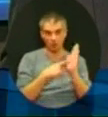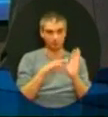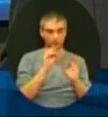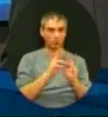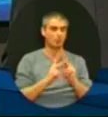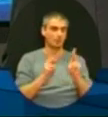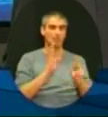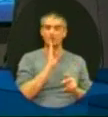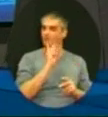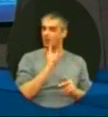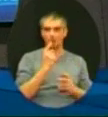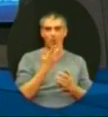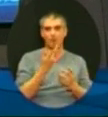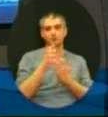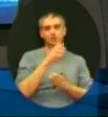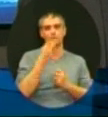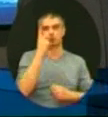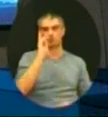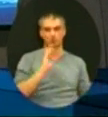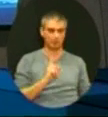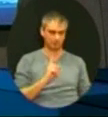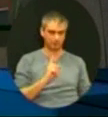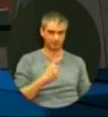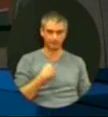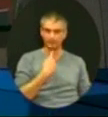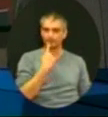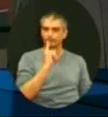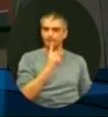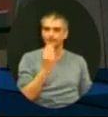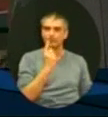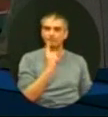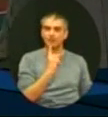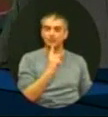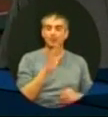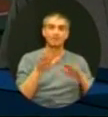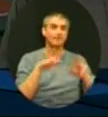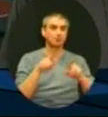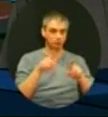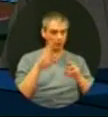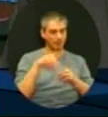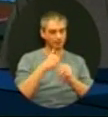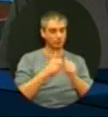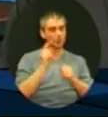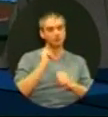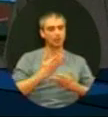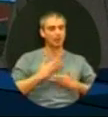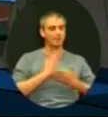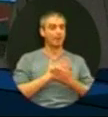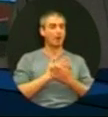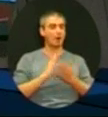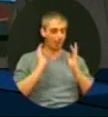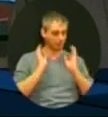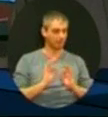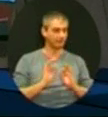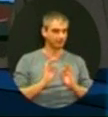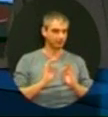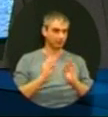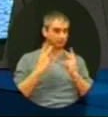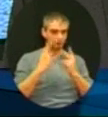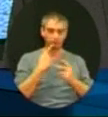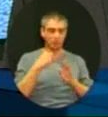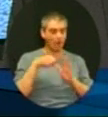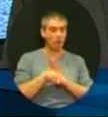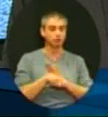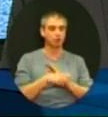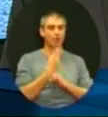את הבעיה, לא בטוח שהם לא יסבכו את הבעיה, את העניין. אבל אני אומרת לך דבר אחד, הממשלה גם בתורה חייבת לקבל החלטה אמיתית שמשמעותה היא